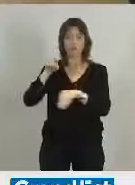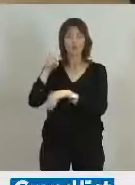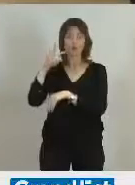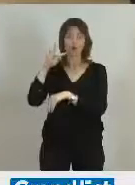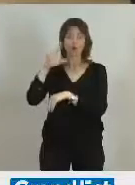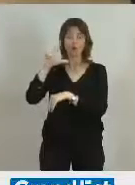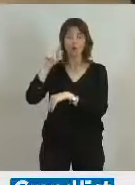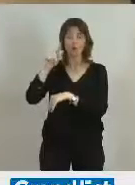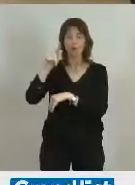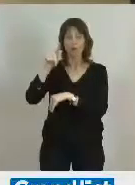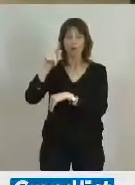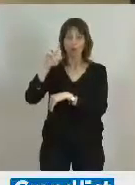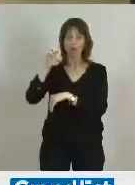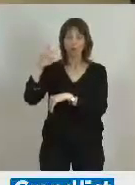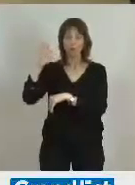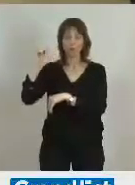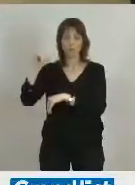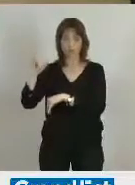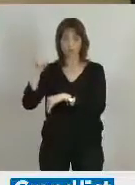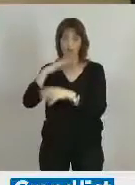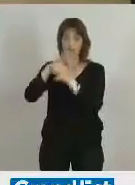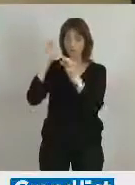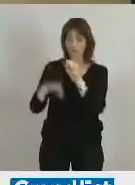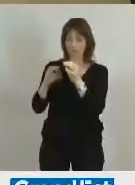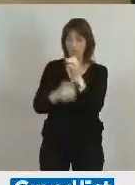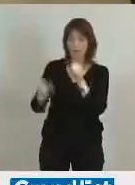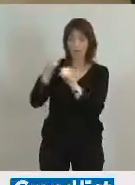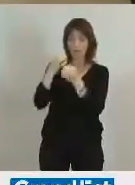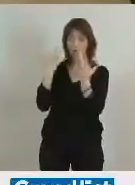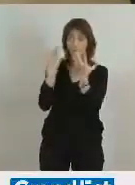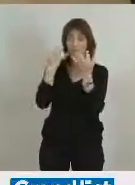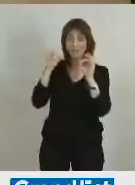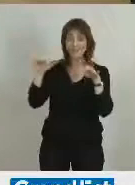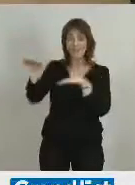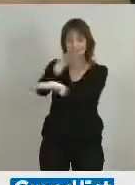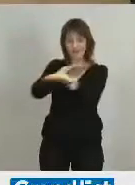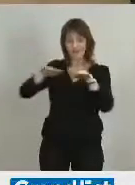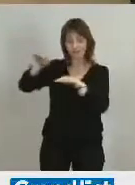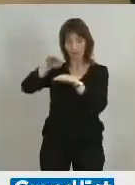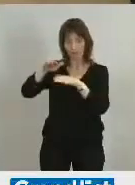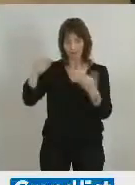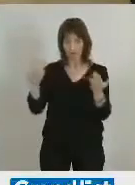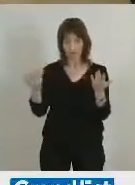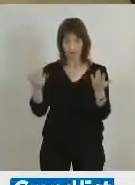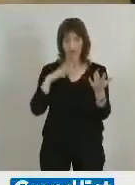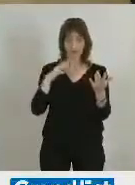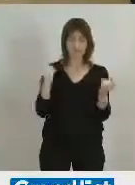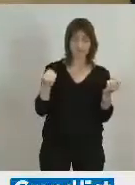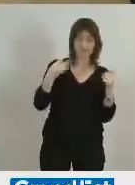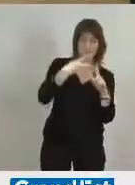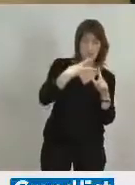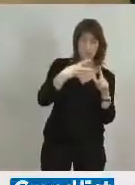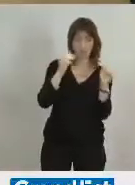a conduit en Lorraine à la création d'une dizaine de plateformes réunissant des missions locales, des CFA et des